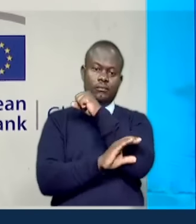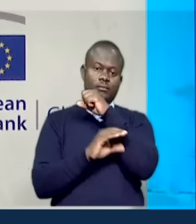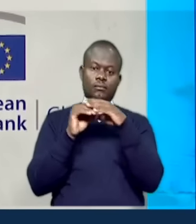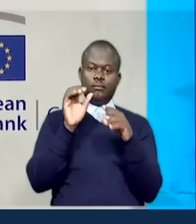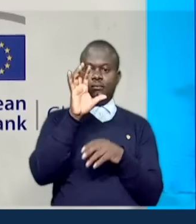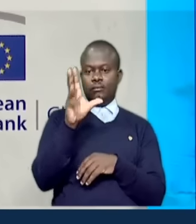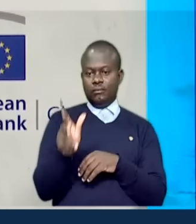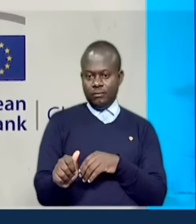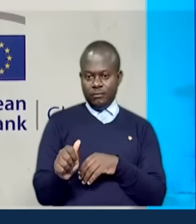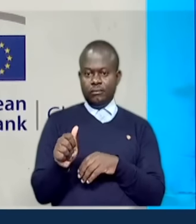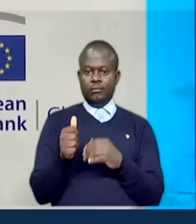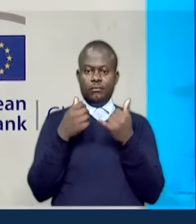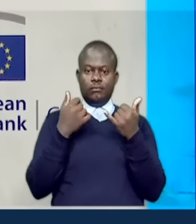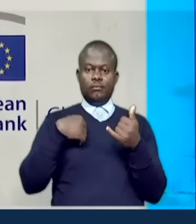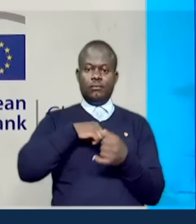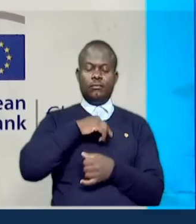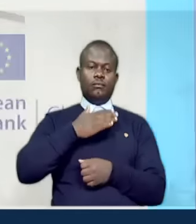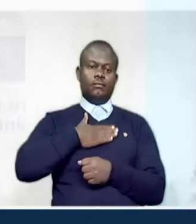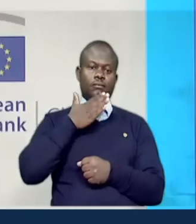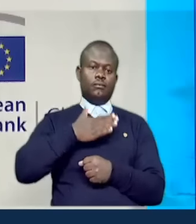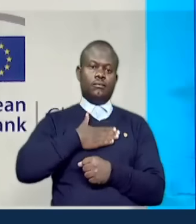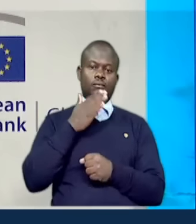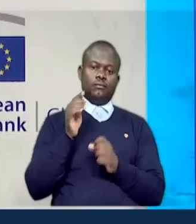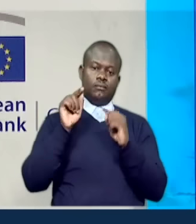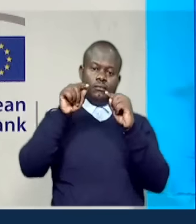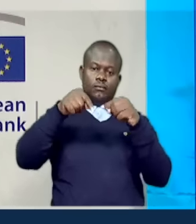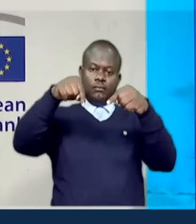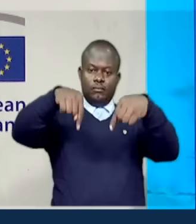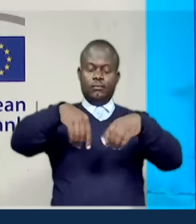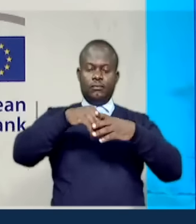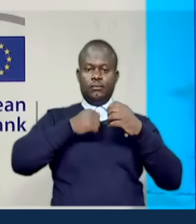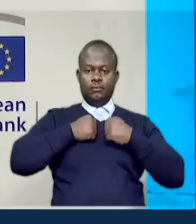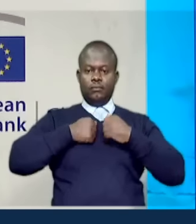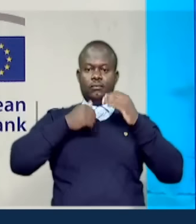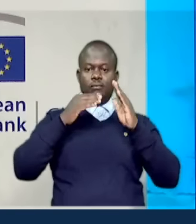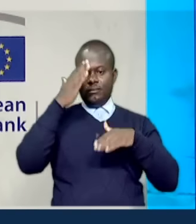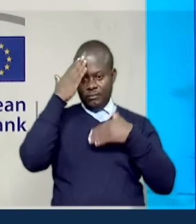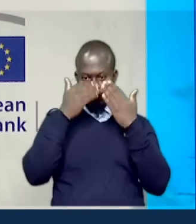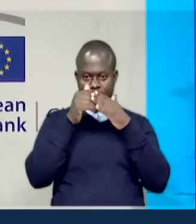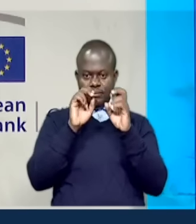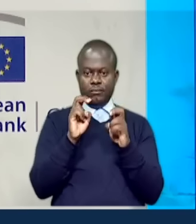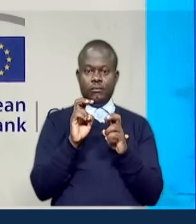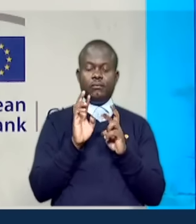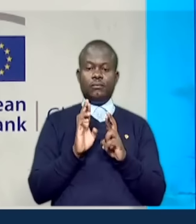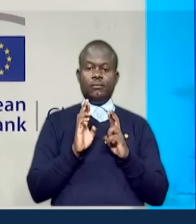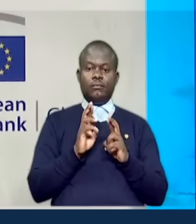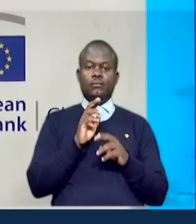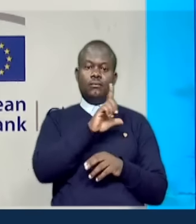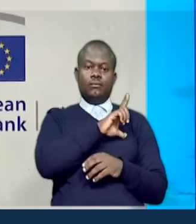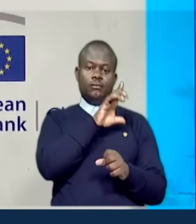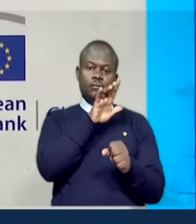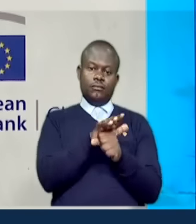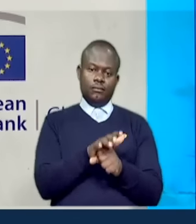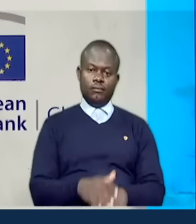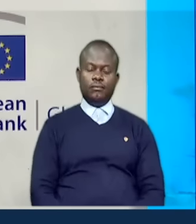Afrika. Rero twishimiye kuba twabizanye inaha mu Rwanda kuko twizeye ko hari amahirwe menshi.